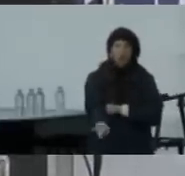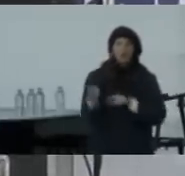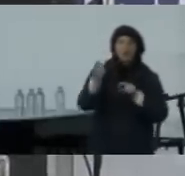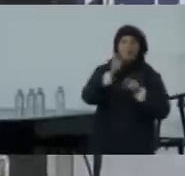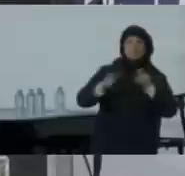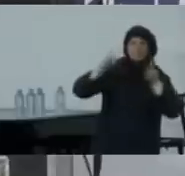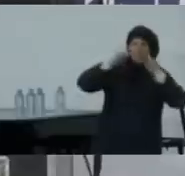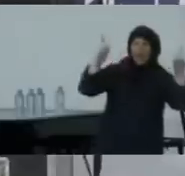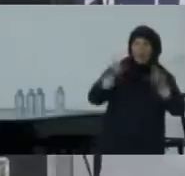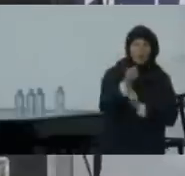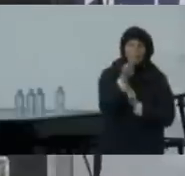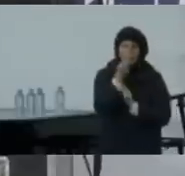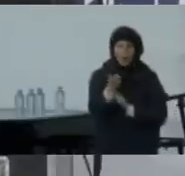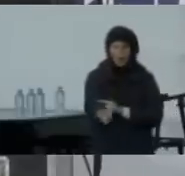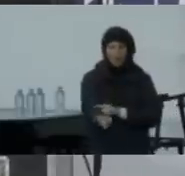Abbiamo